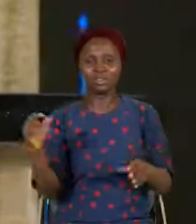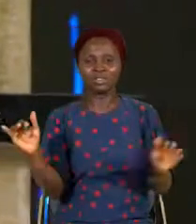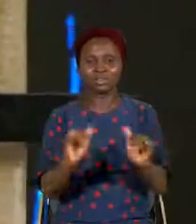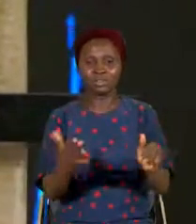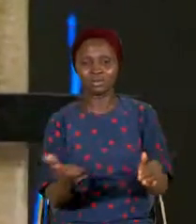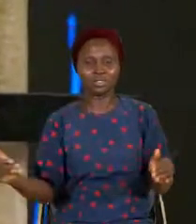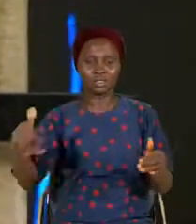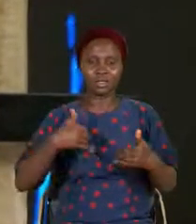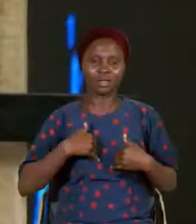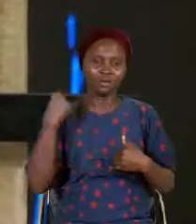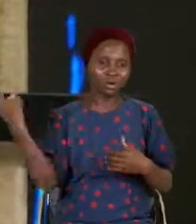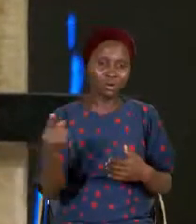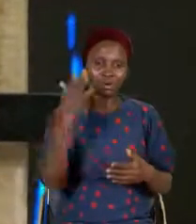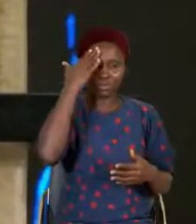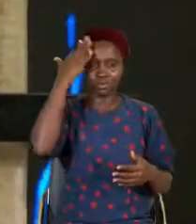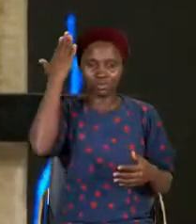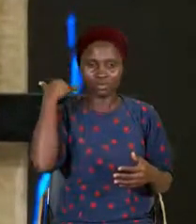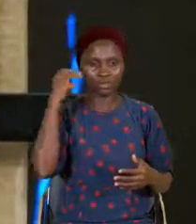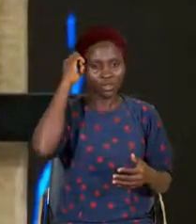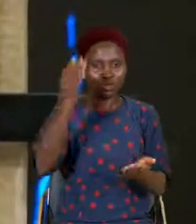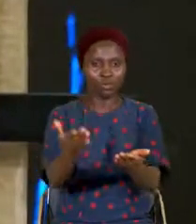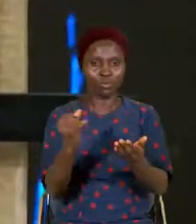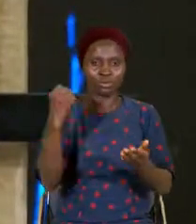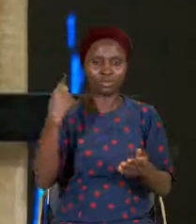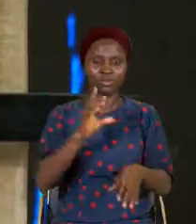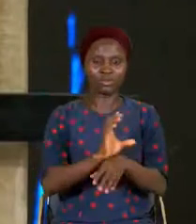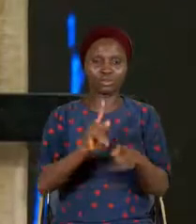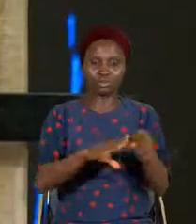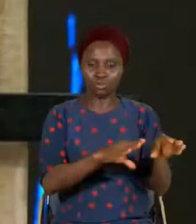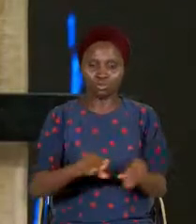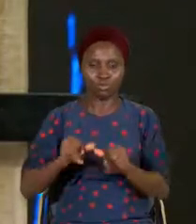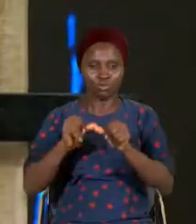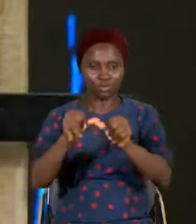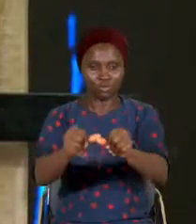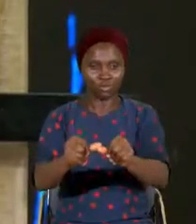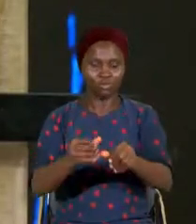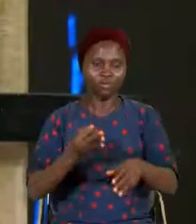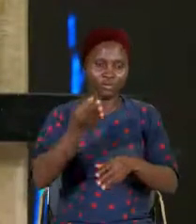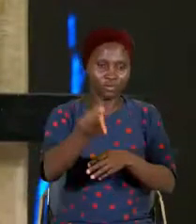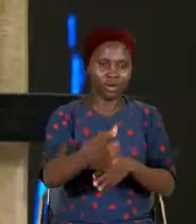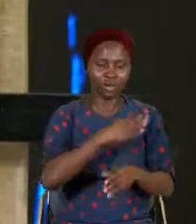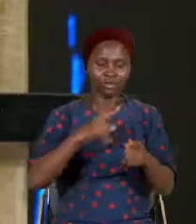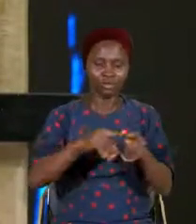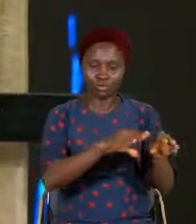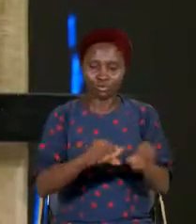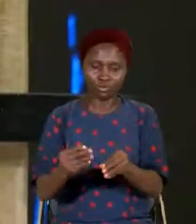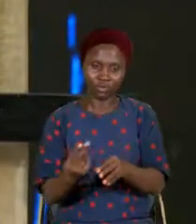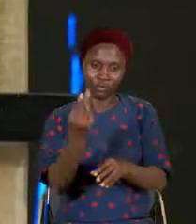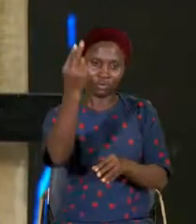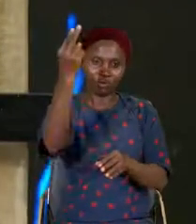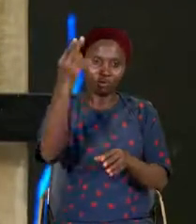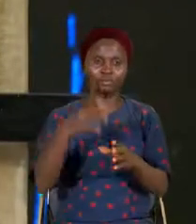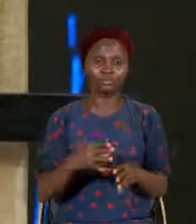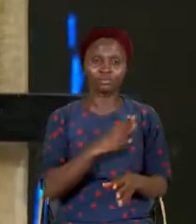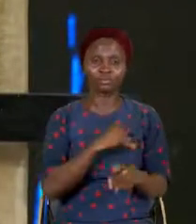à la même chose, parcourant toujours la même chose qu'ils ont toujours connue. Mais il veut que l'église puisse avancer, qu'elle puisse aller de l'avant, plus haut, monter